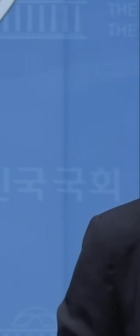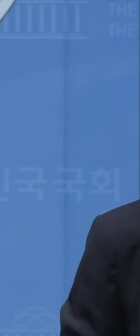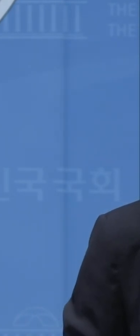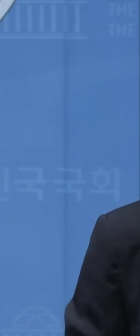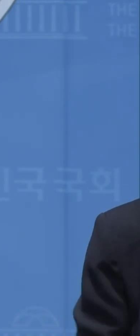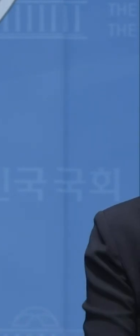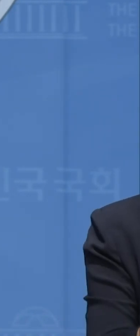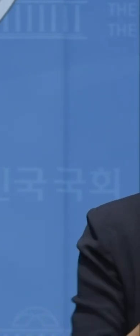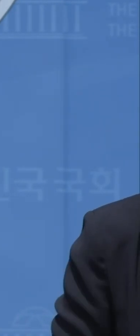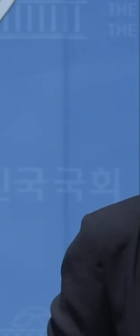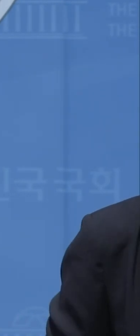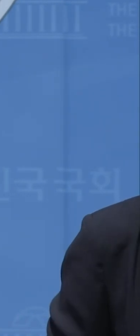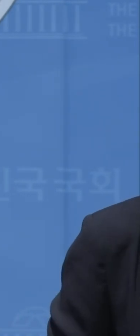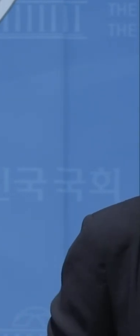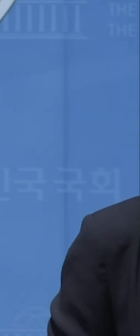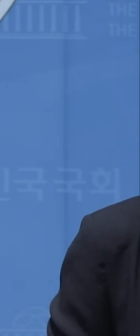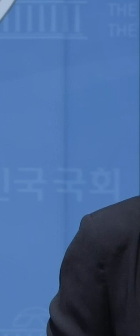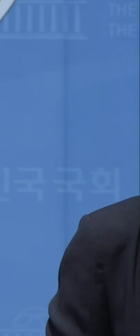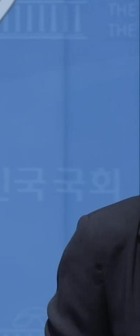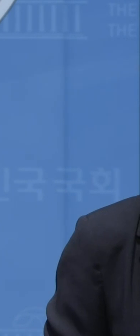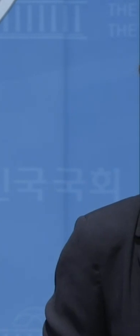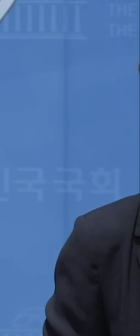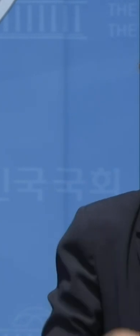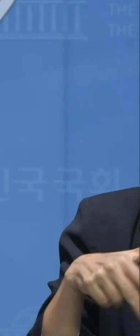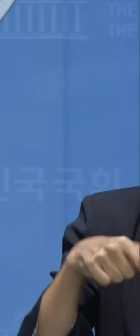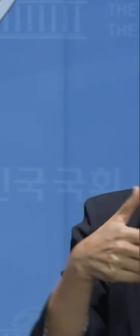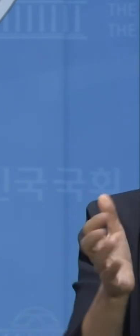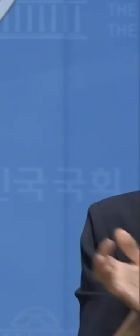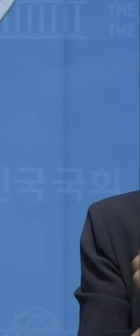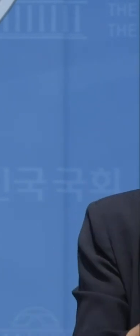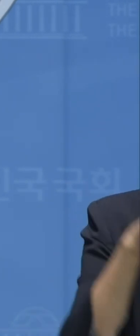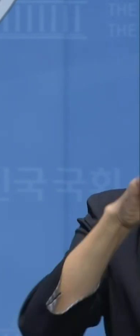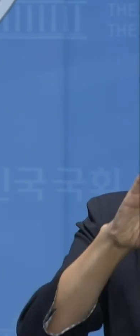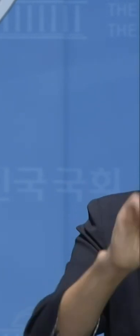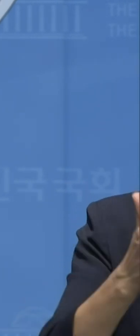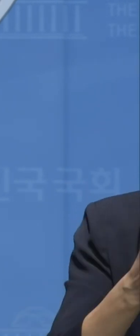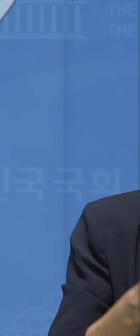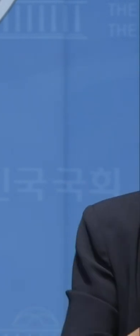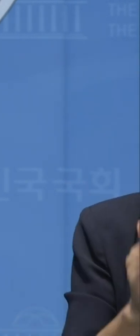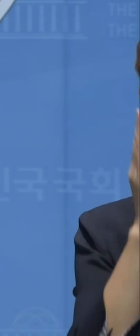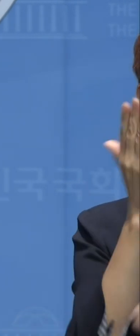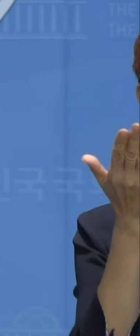말입니다 브리핑 이어하기 조국 혁신당 이규원 대변인 논평입니다